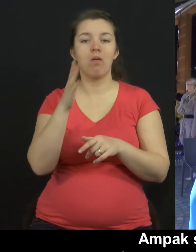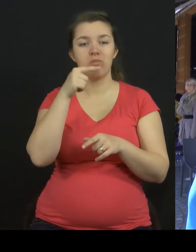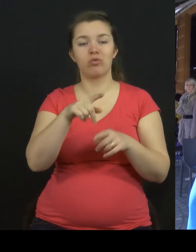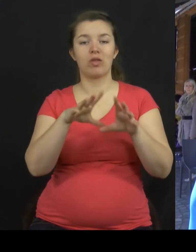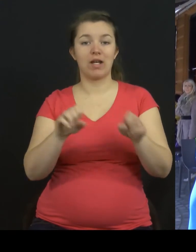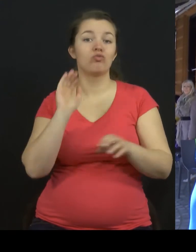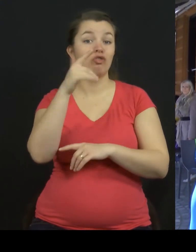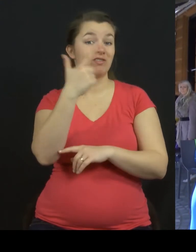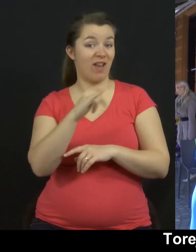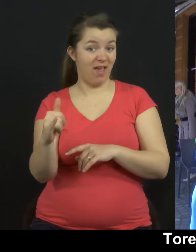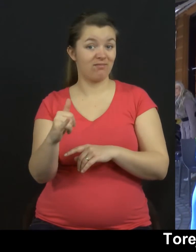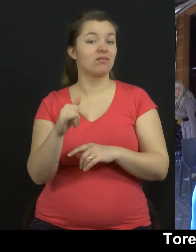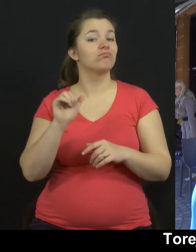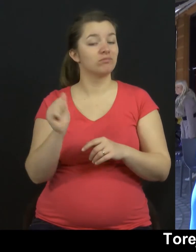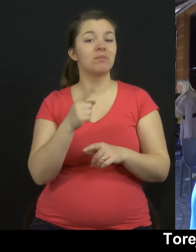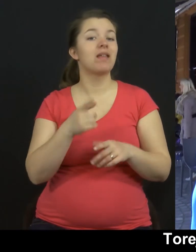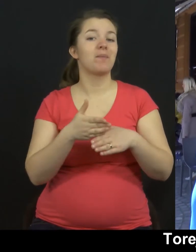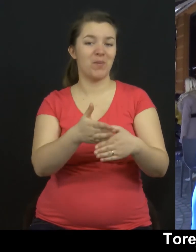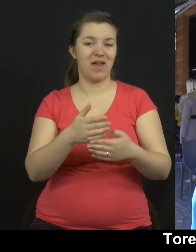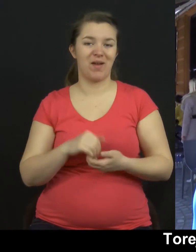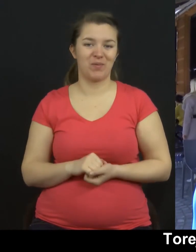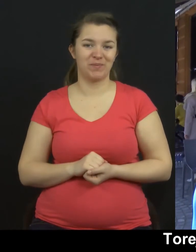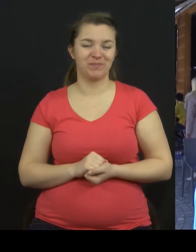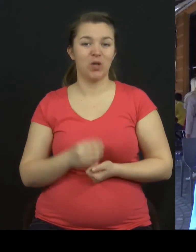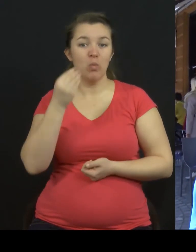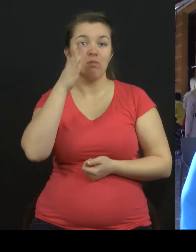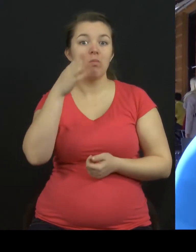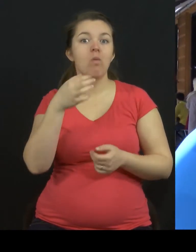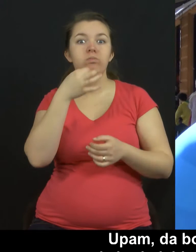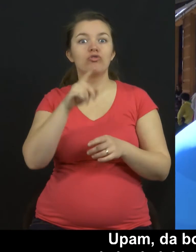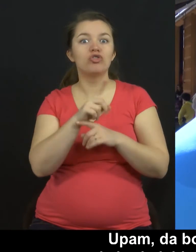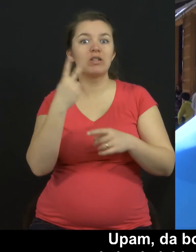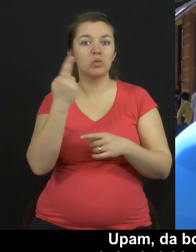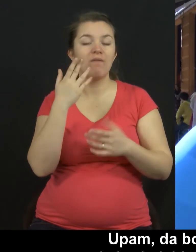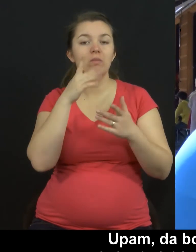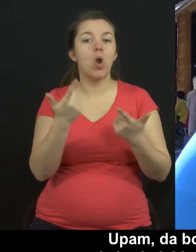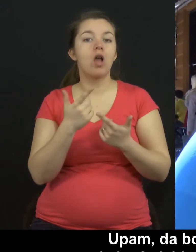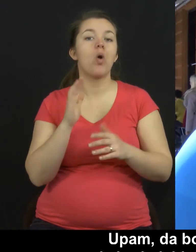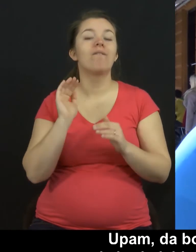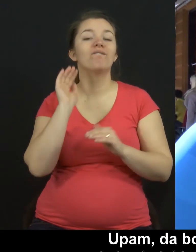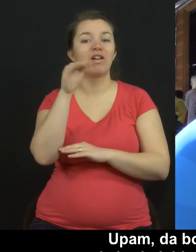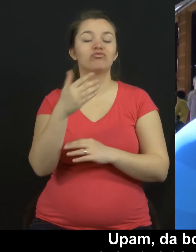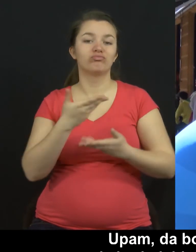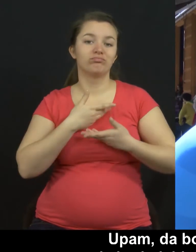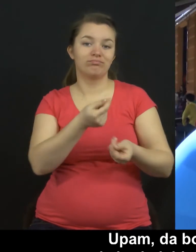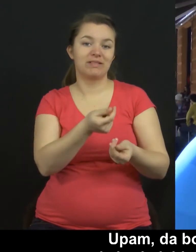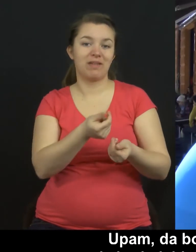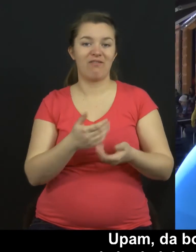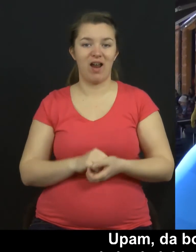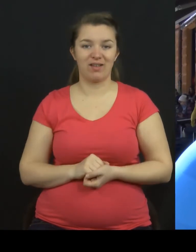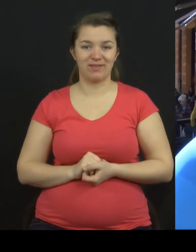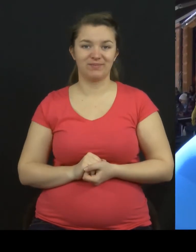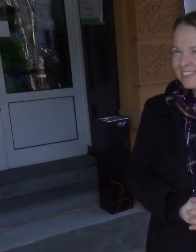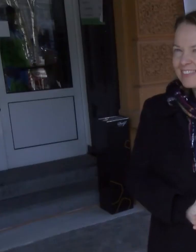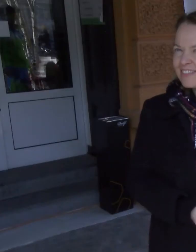za te otroke, iste otroke bom to naredil, čez 2 leti, ne, in bom spet kaj pomagal. Upam, da bojo boljši časi v Sloveniji, da bojo lahko več prispevali.